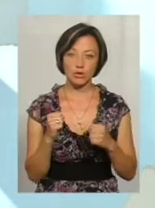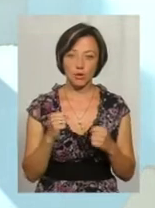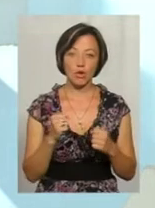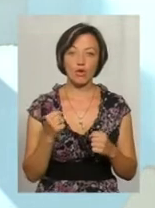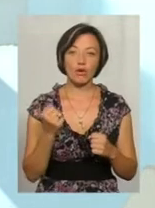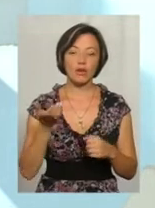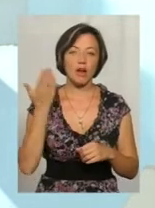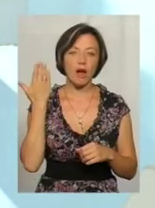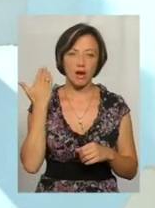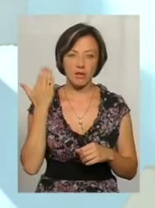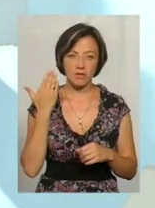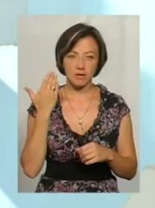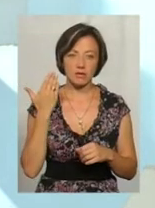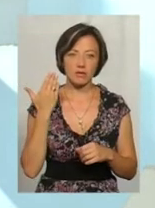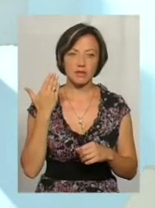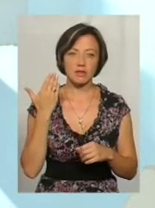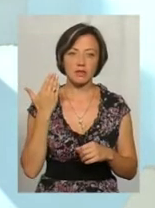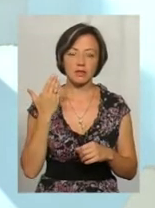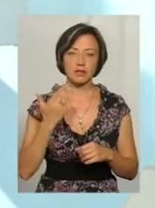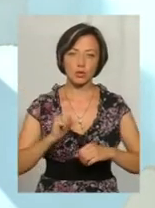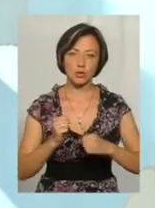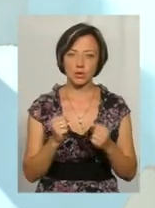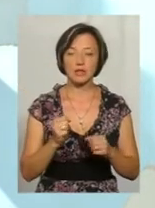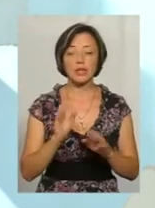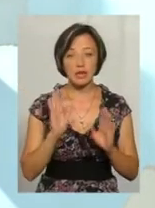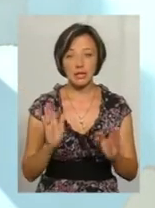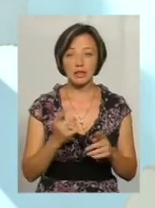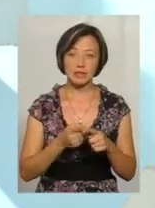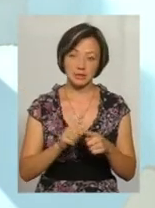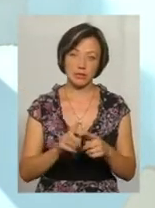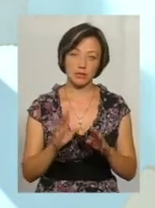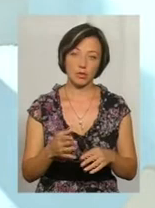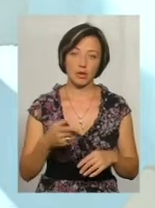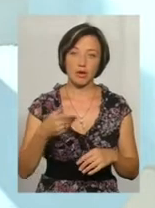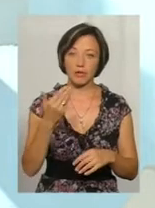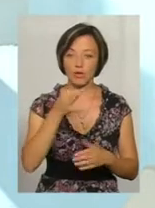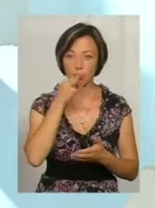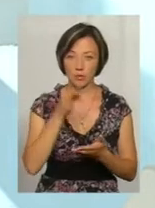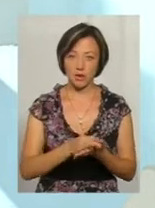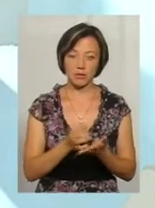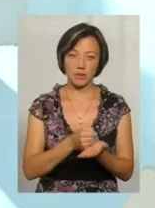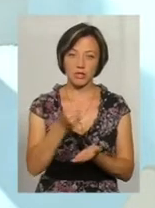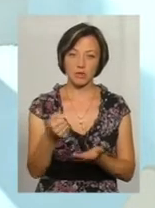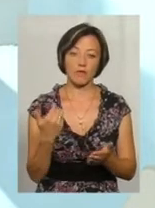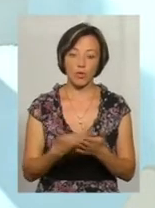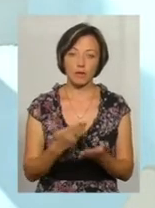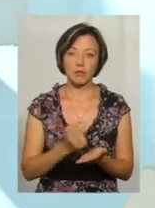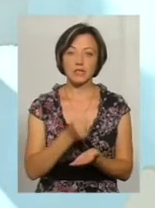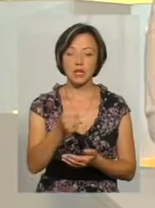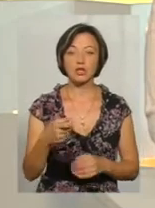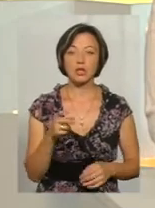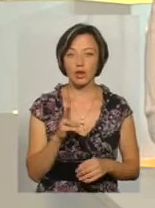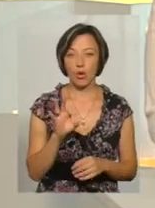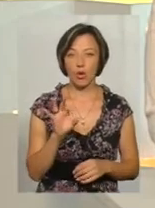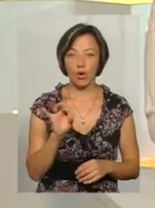вже давня смичка є. І він сказав, ні, буде це. І під відповідальність Порошенко сказав, під твою відповідальність призначаємо. От і призначили Куйнічука. І